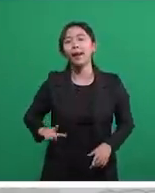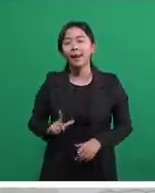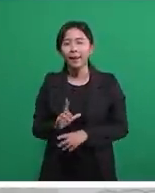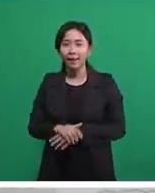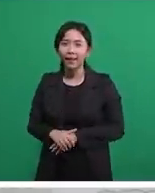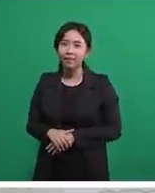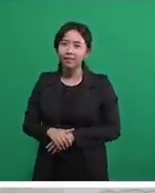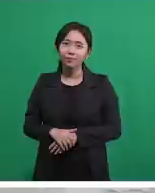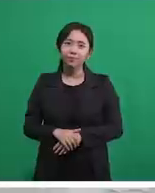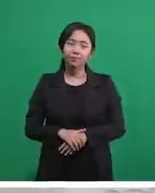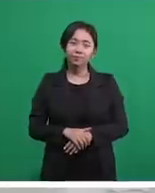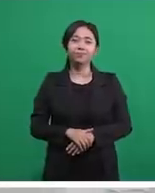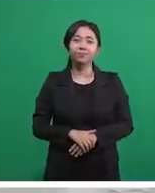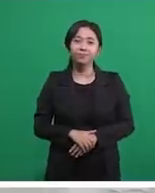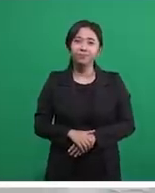kita.